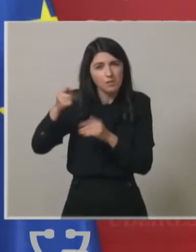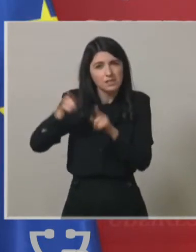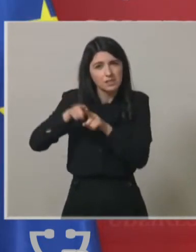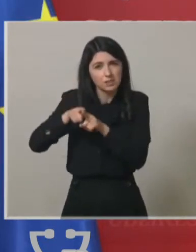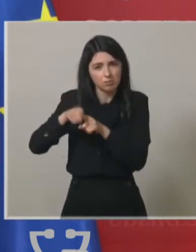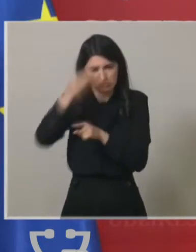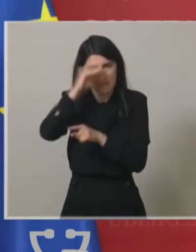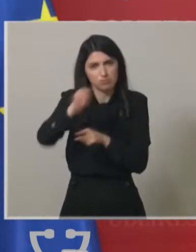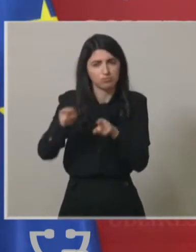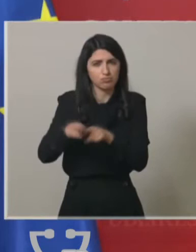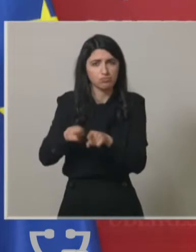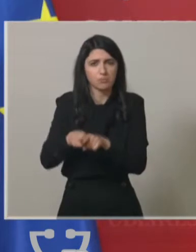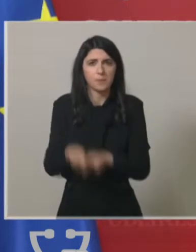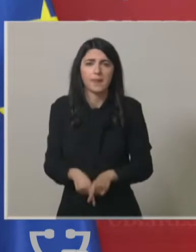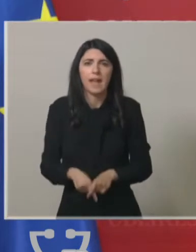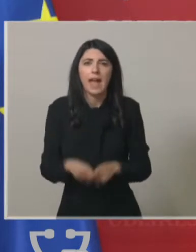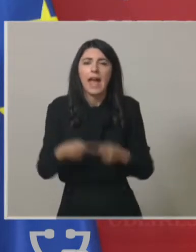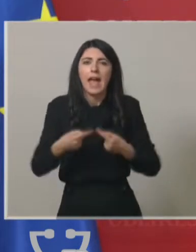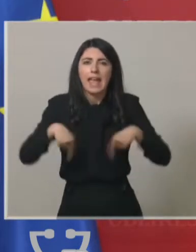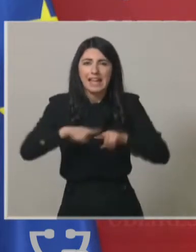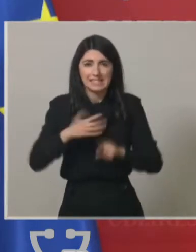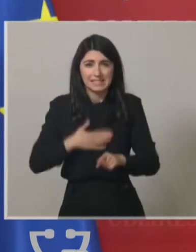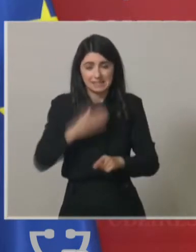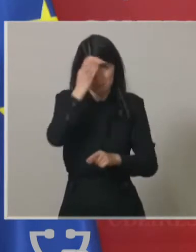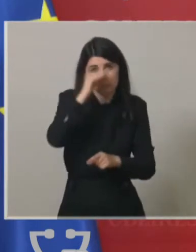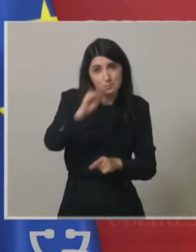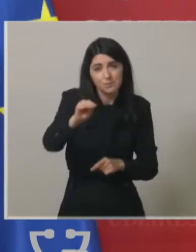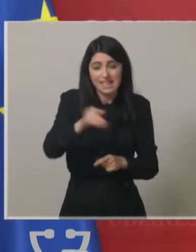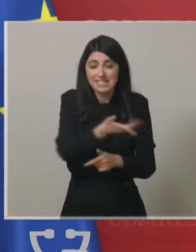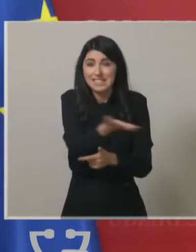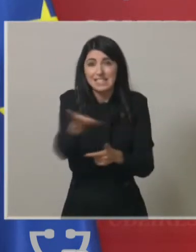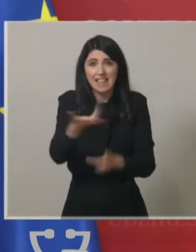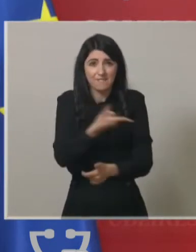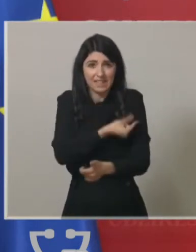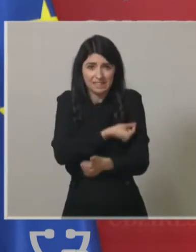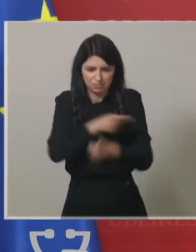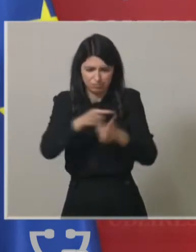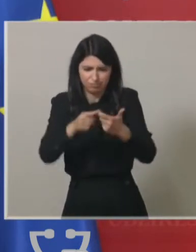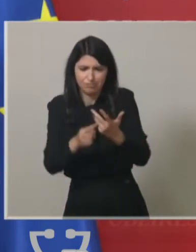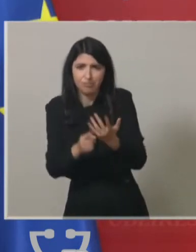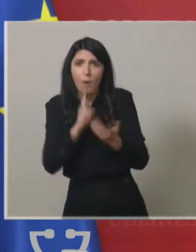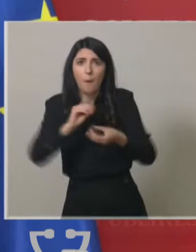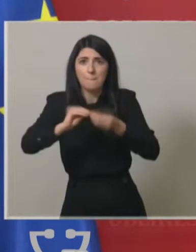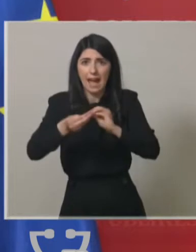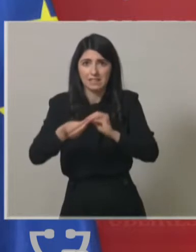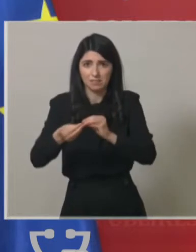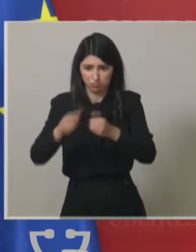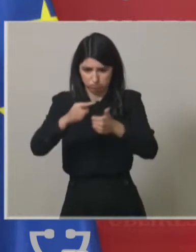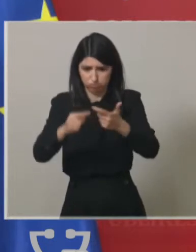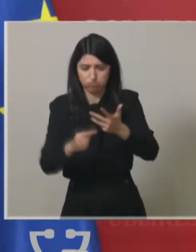AstraZeneca. Би сакал да потенцирам дека буквално сите вакцини кои што се сега на пазарот се